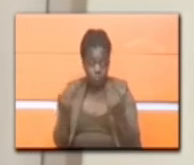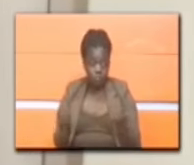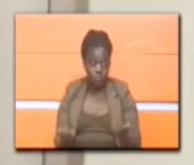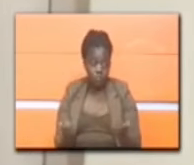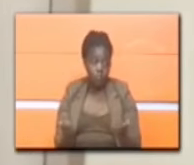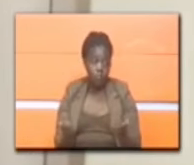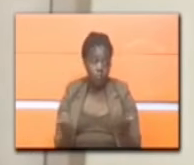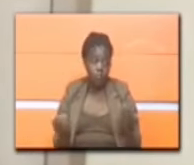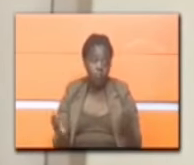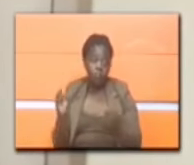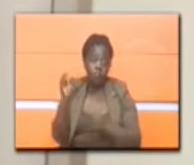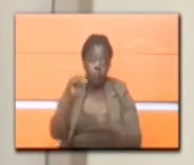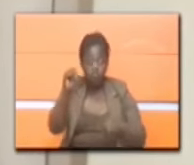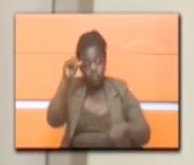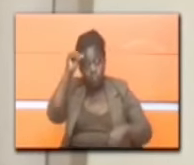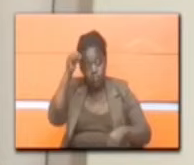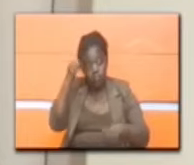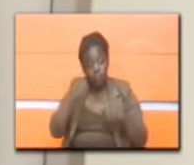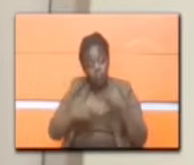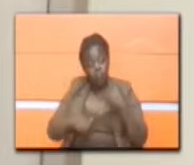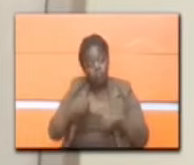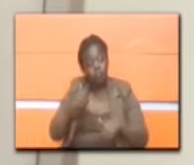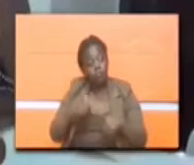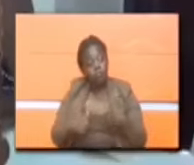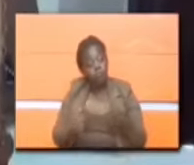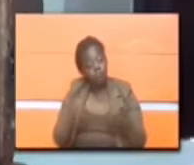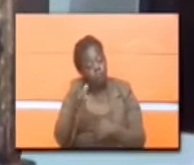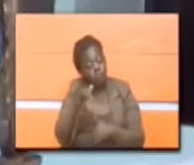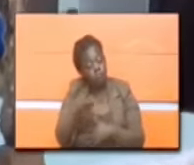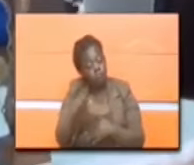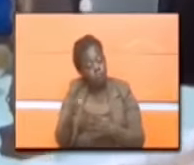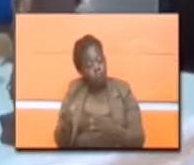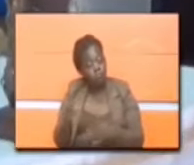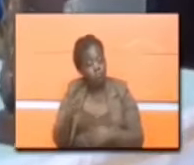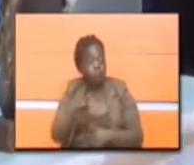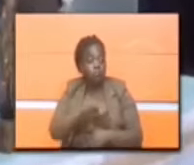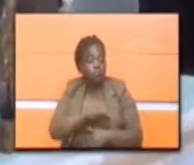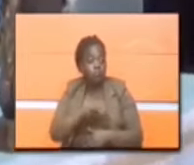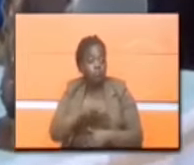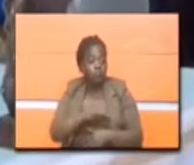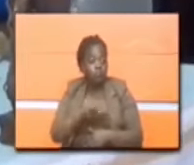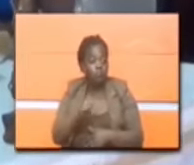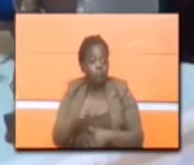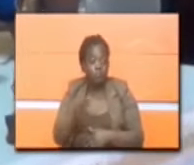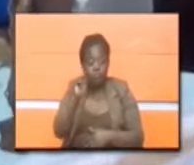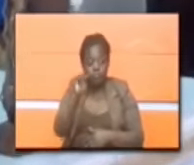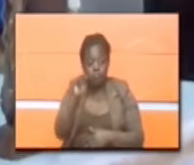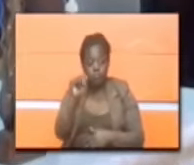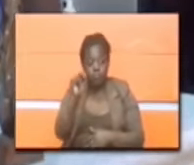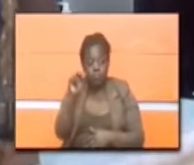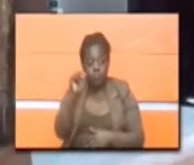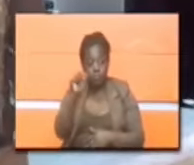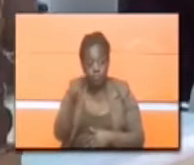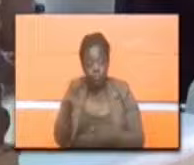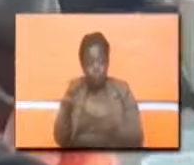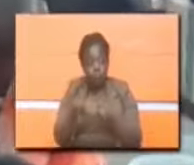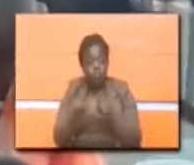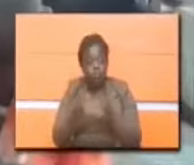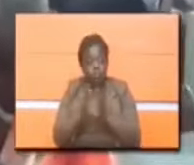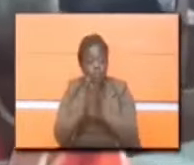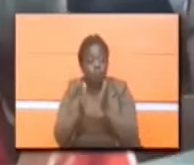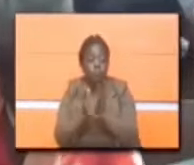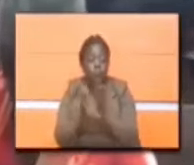bano banoonya byabwe mwenoonyeza byammwe. Senga wa Nassolo nga ye Nakasolo Robina naye aliko